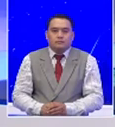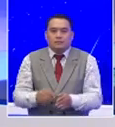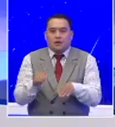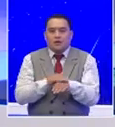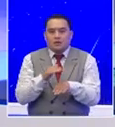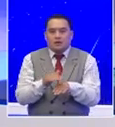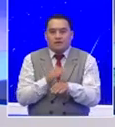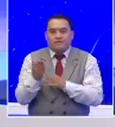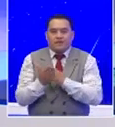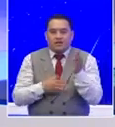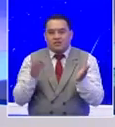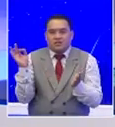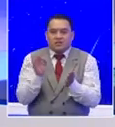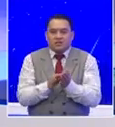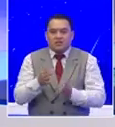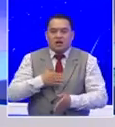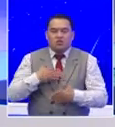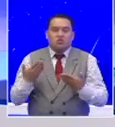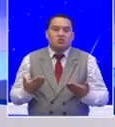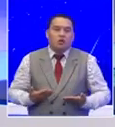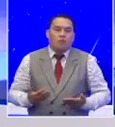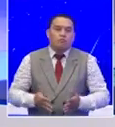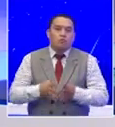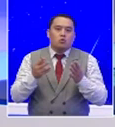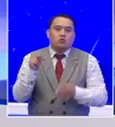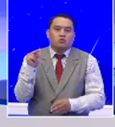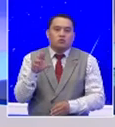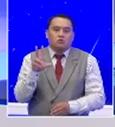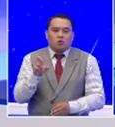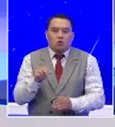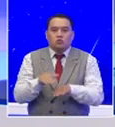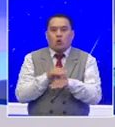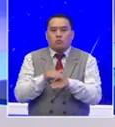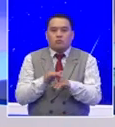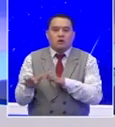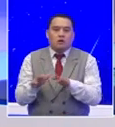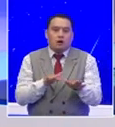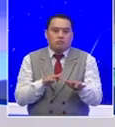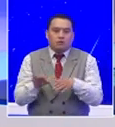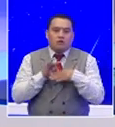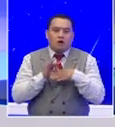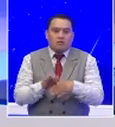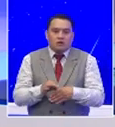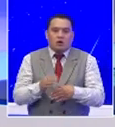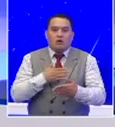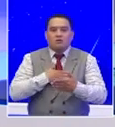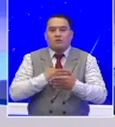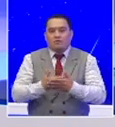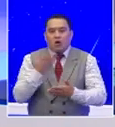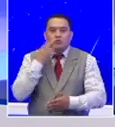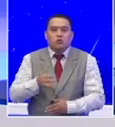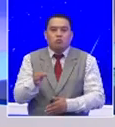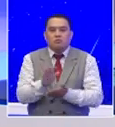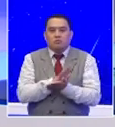Доброта есть высшая цель нашей жизни. Более 2300 благотворительных мероприятий проведено волонтерами